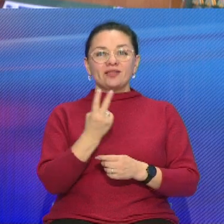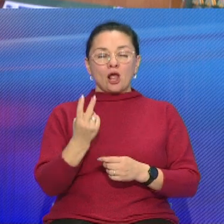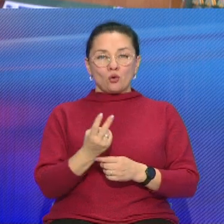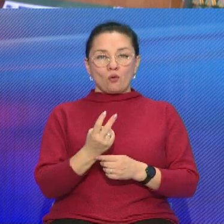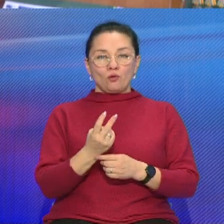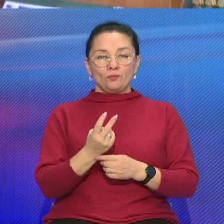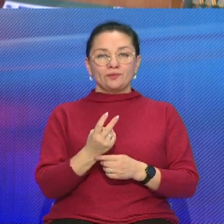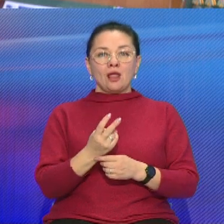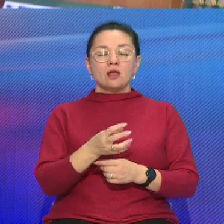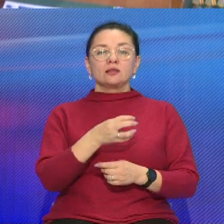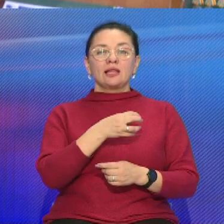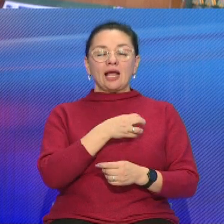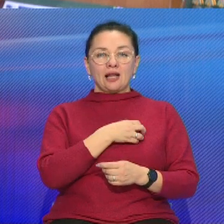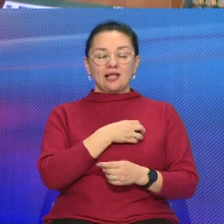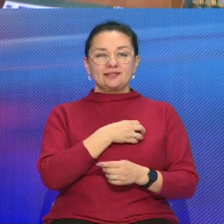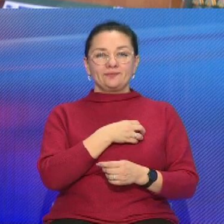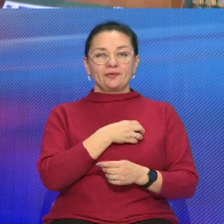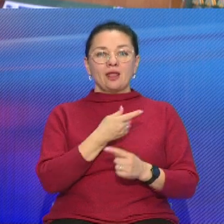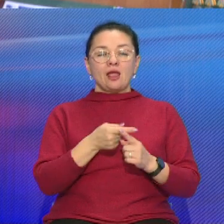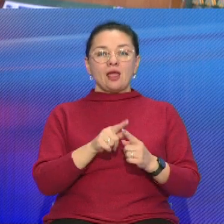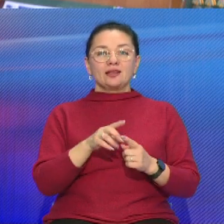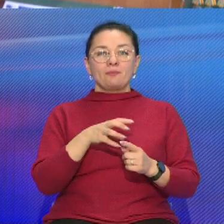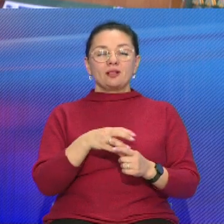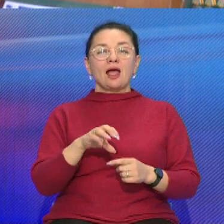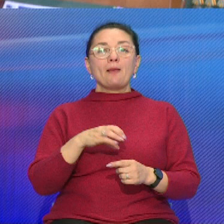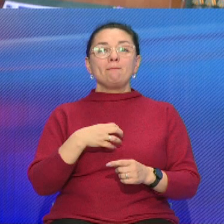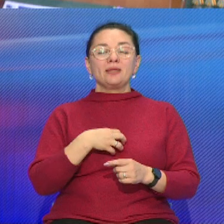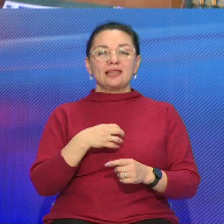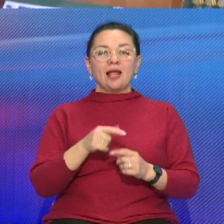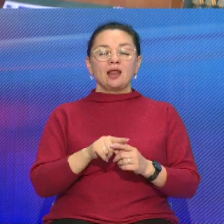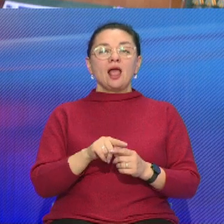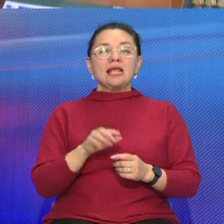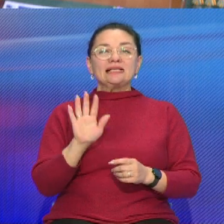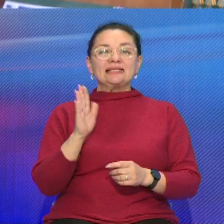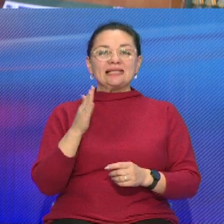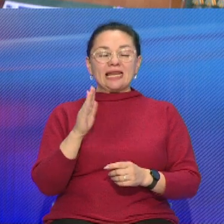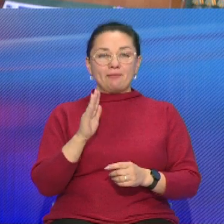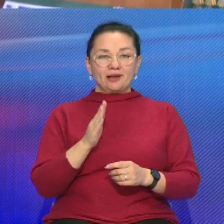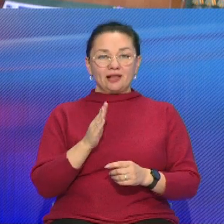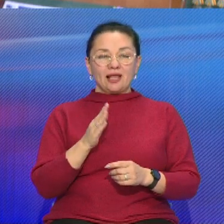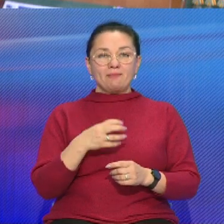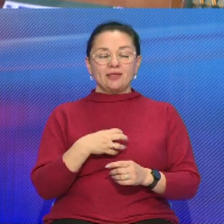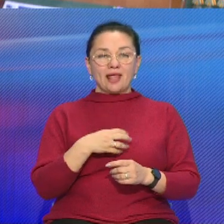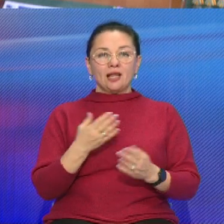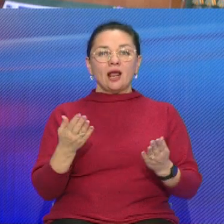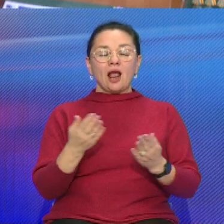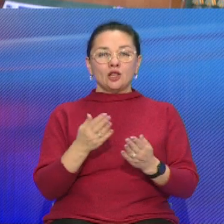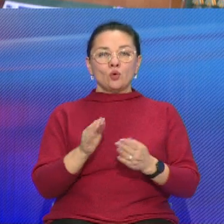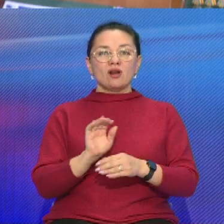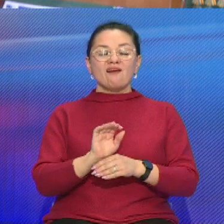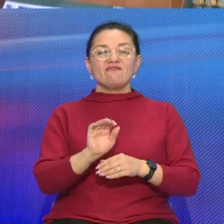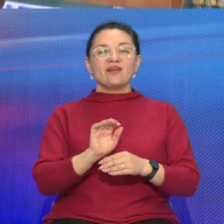по второй награде, это медаль ВДНХ, малая серебряная медаль ВДНХ, которая